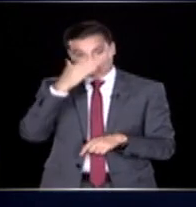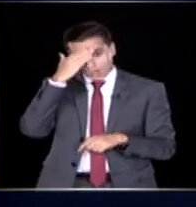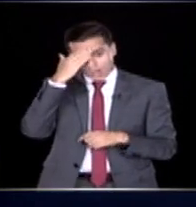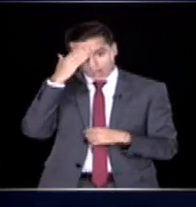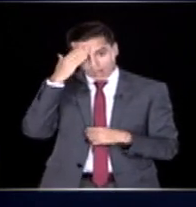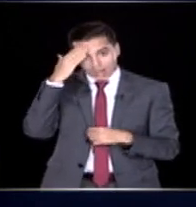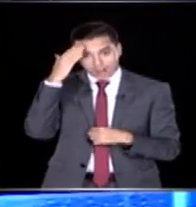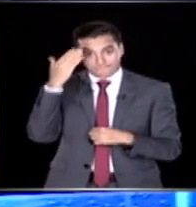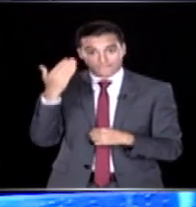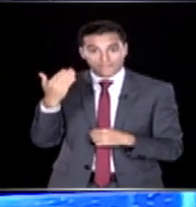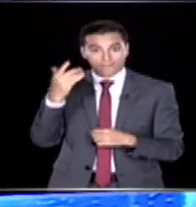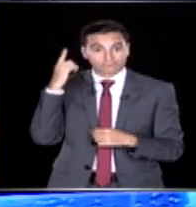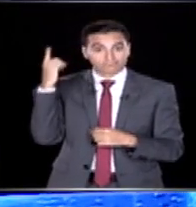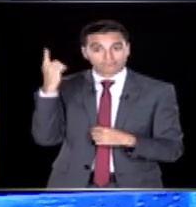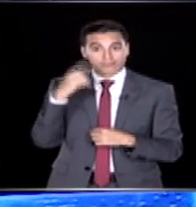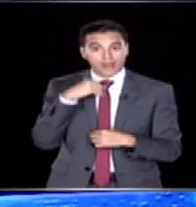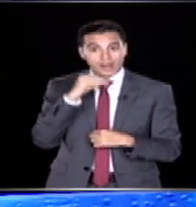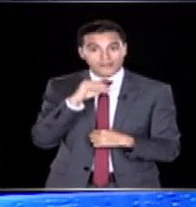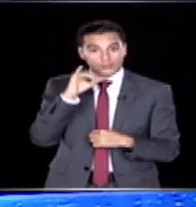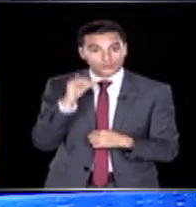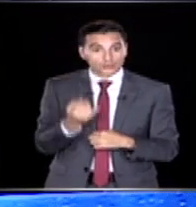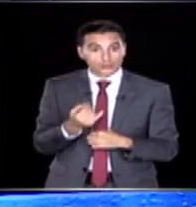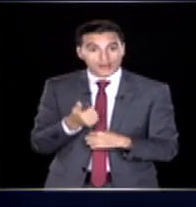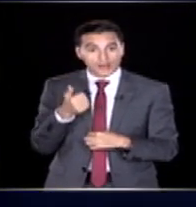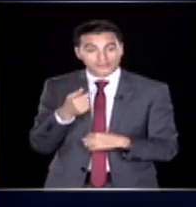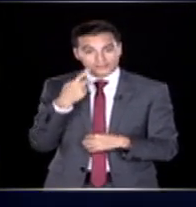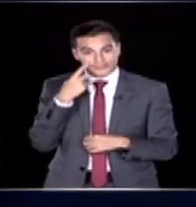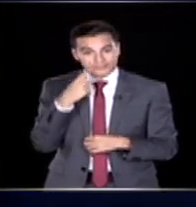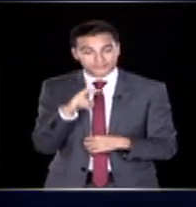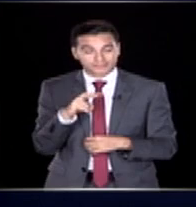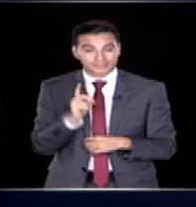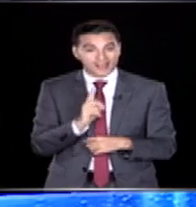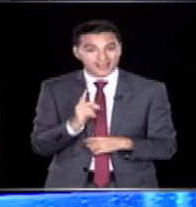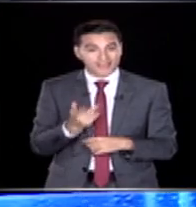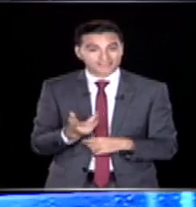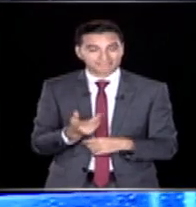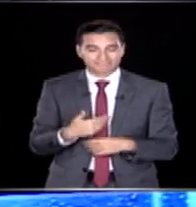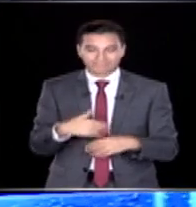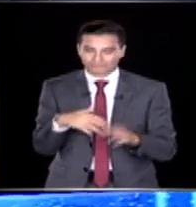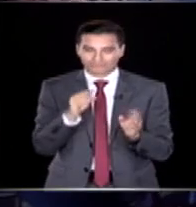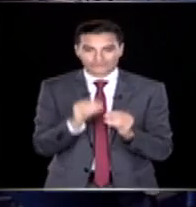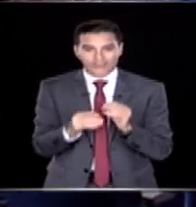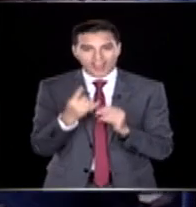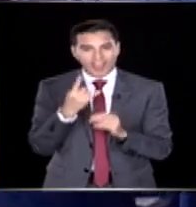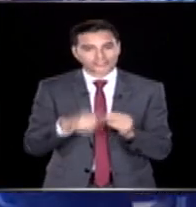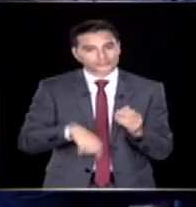وقلتلك خدوا الجوكر. يلا خير نصيب. 10 نقط. إجابة صحيحة.